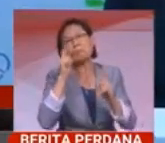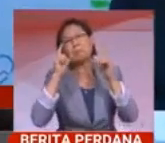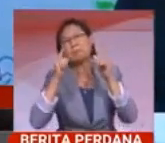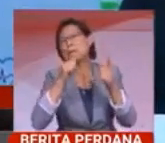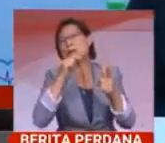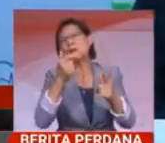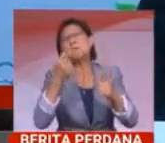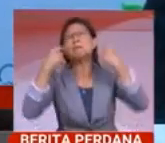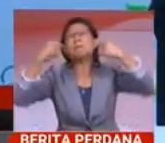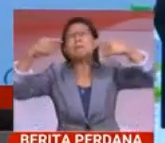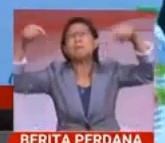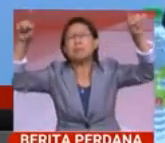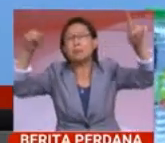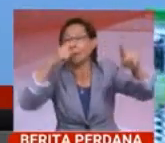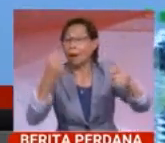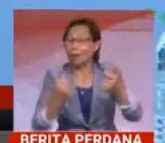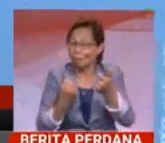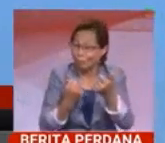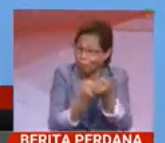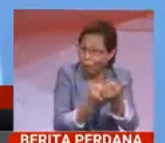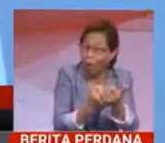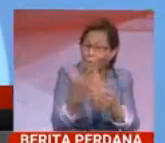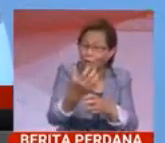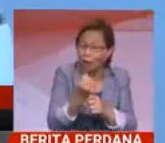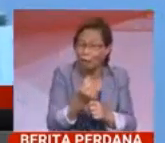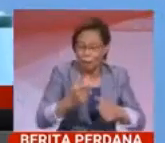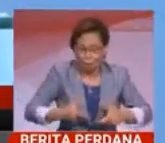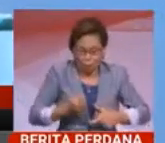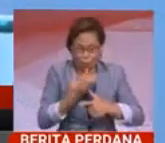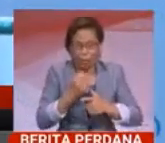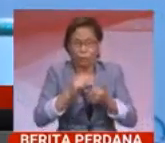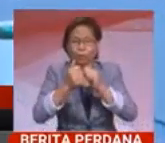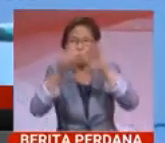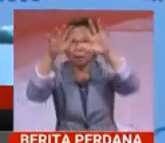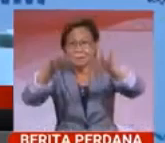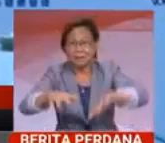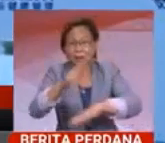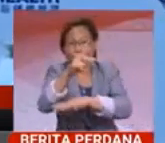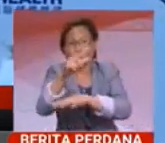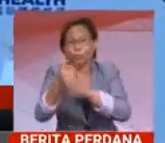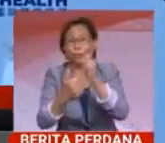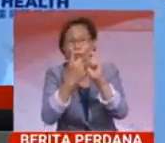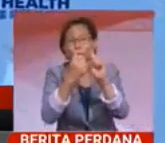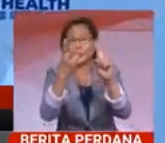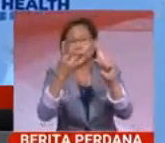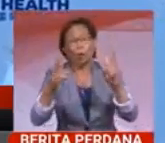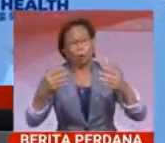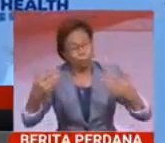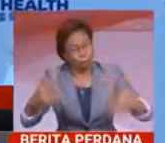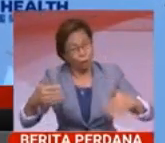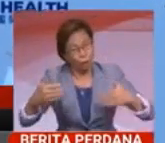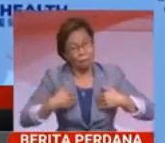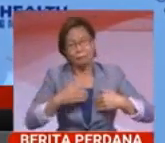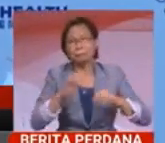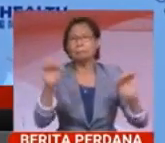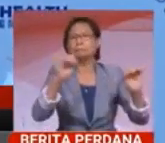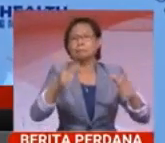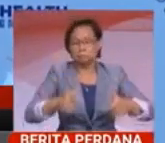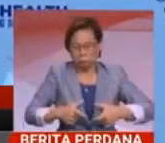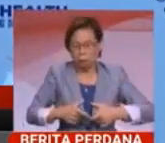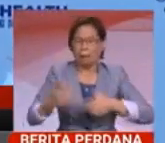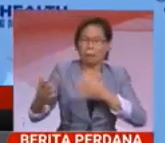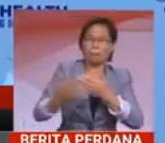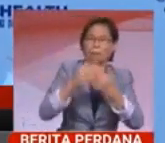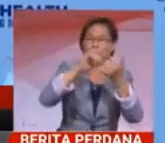namun telah menyumbangkan pinaremas kategori wanita diisukan sikola lumpur 2017 namun tiada sebarang pengingat dibawa